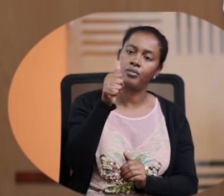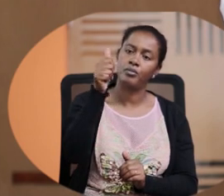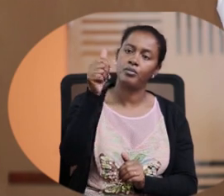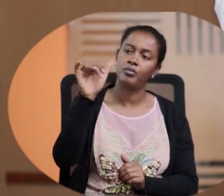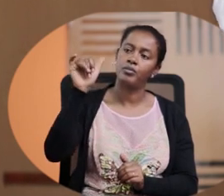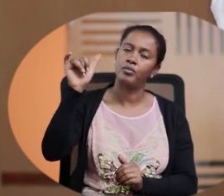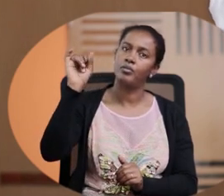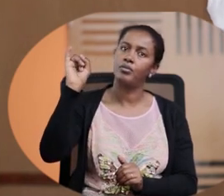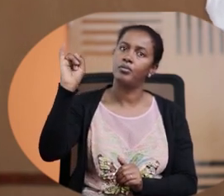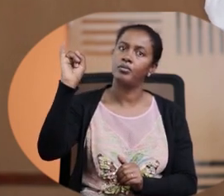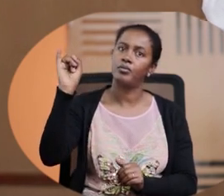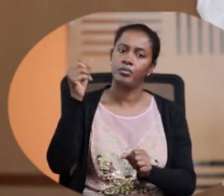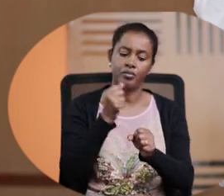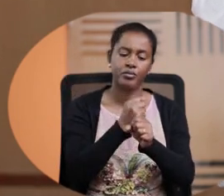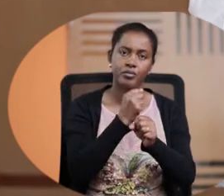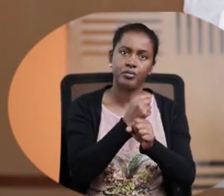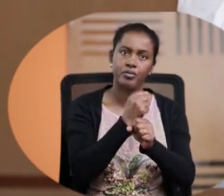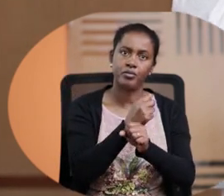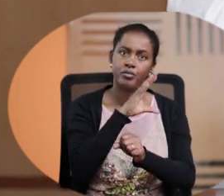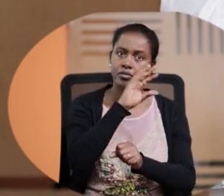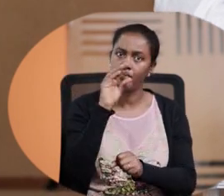ijaru fi